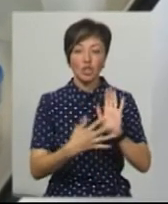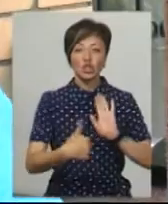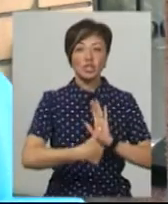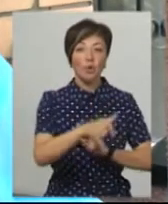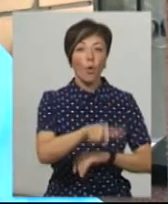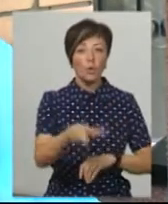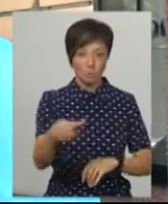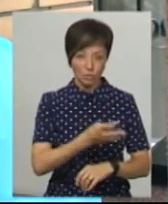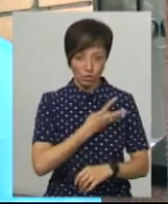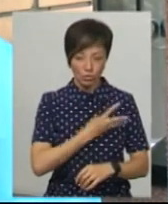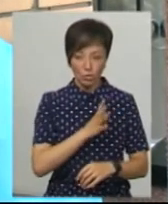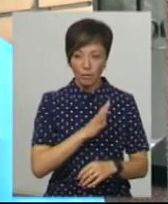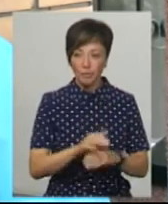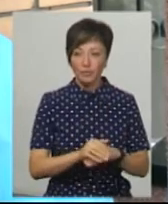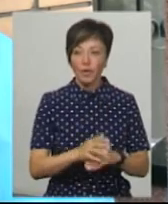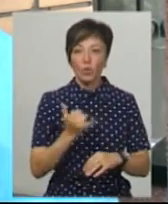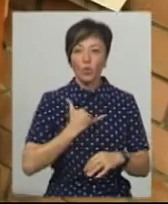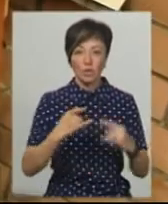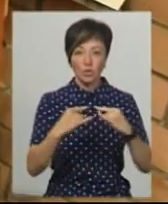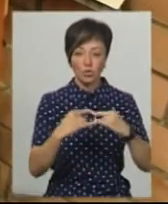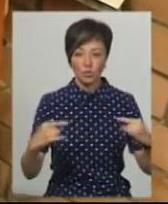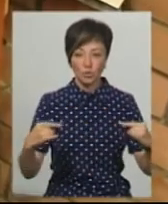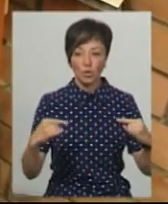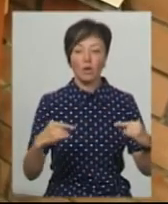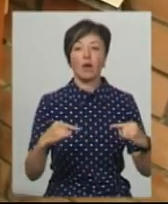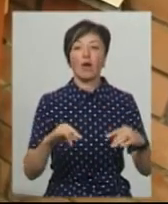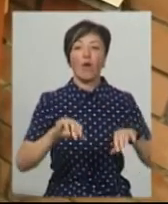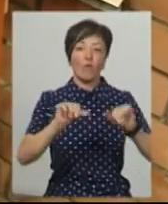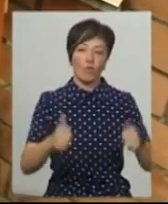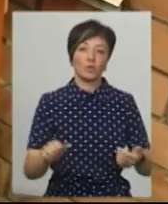6 осіб. По-перше, у нас столик стоїть тут оформлення документів,